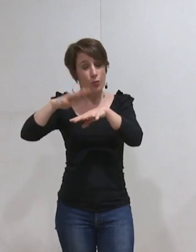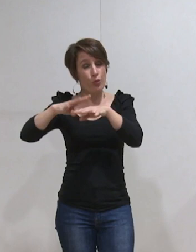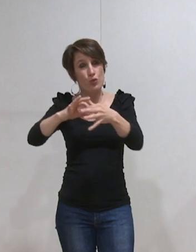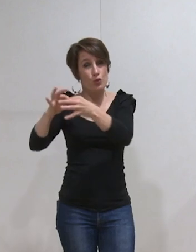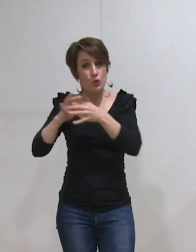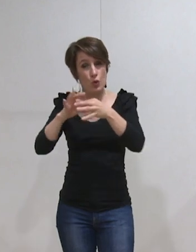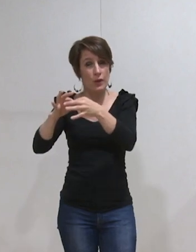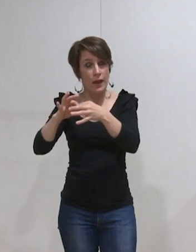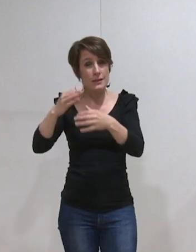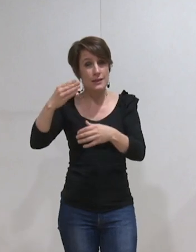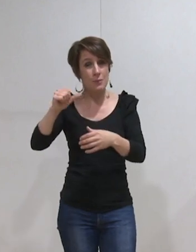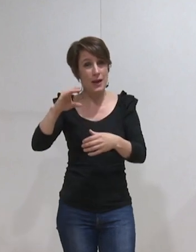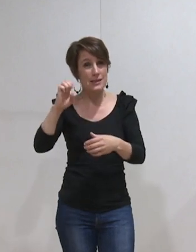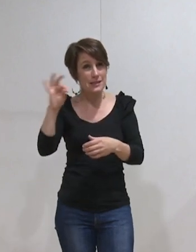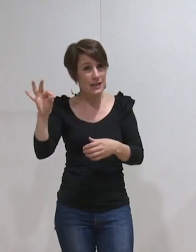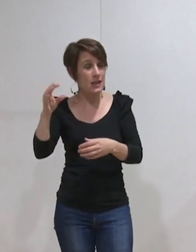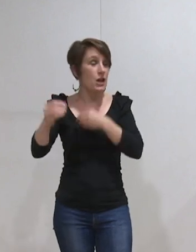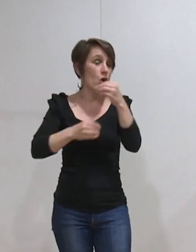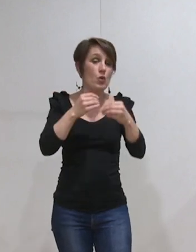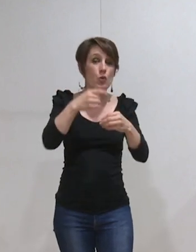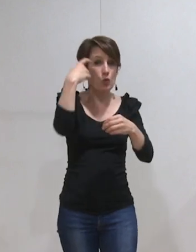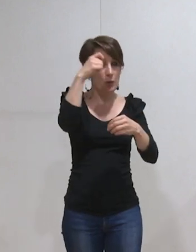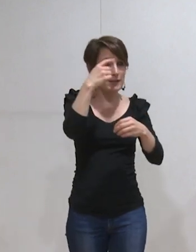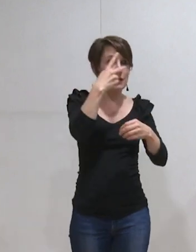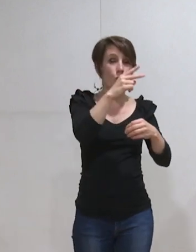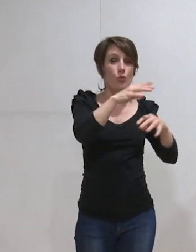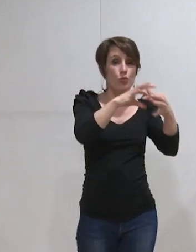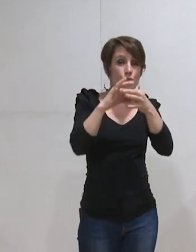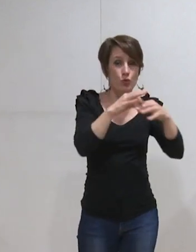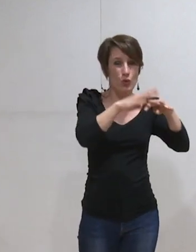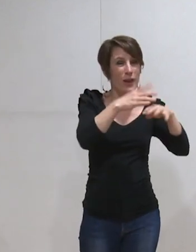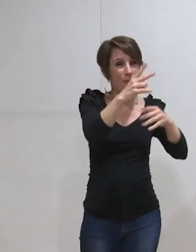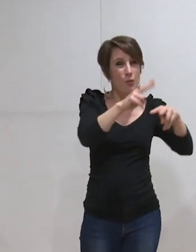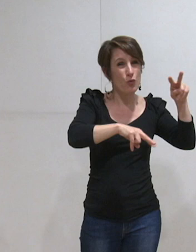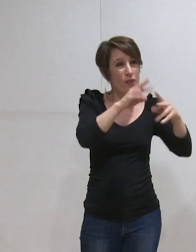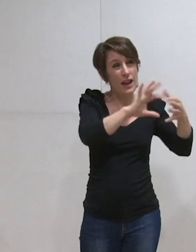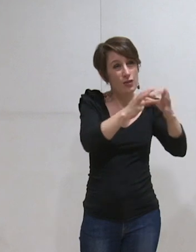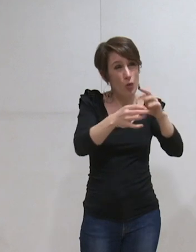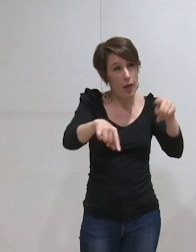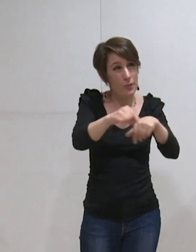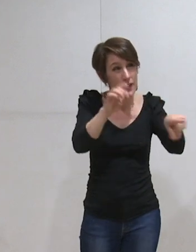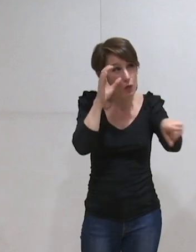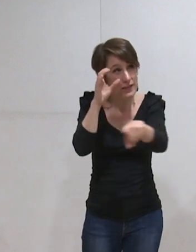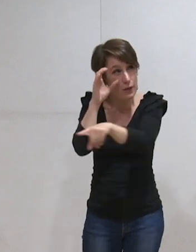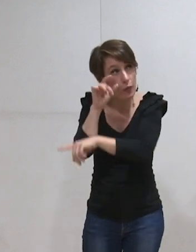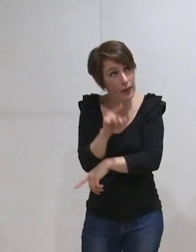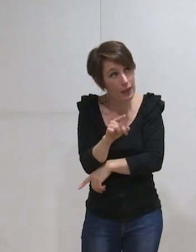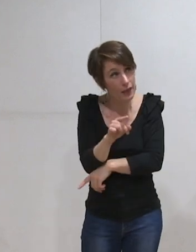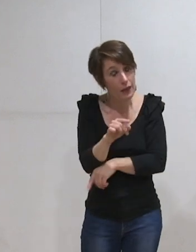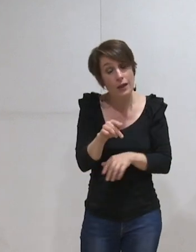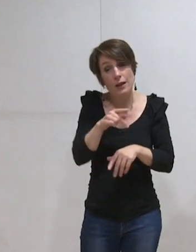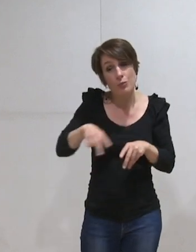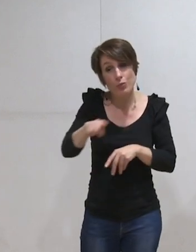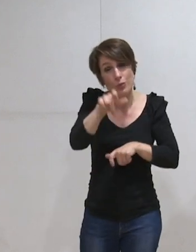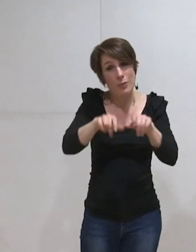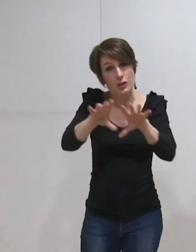entendre ce que dit la présidente de l'Union de quartier du village olympique il faut entendre ce que disent les habitants